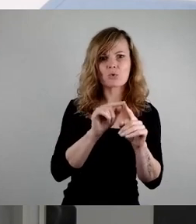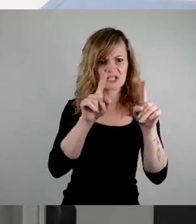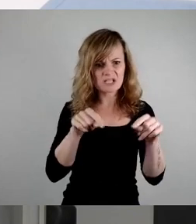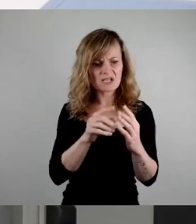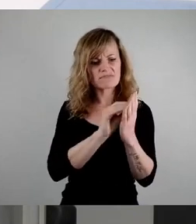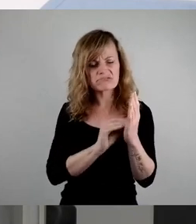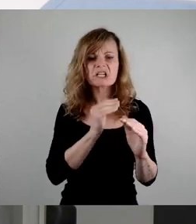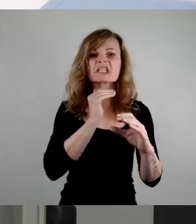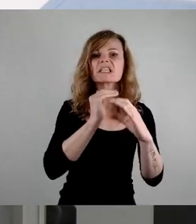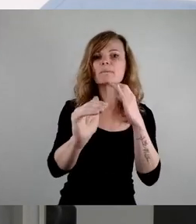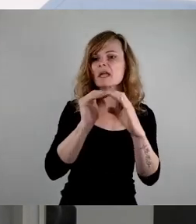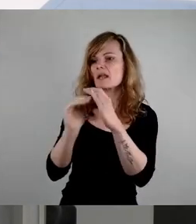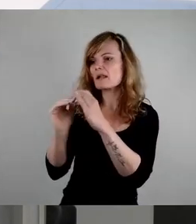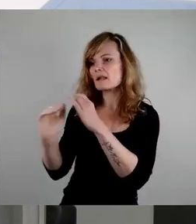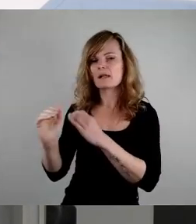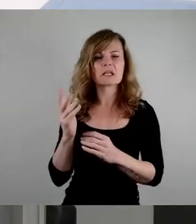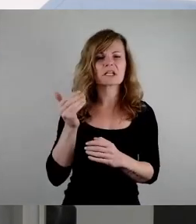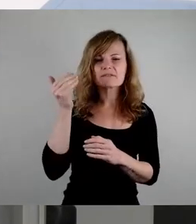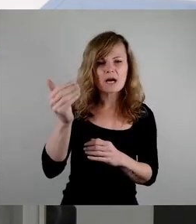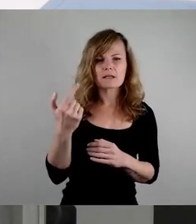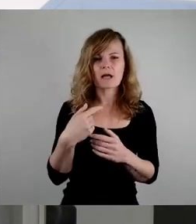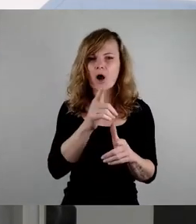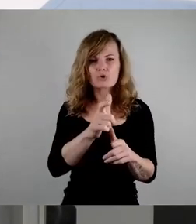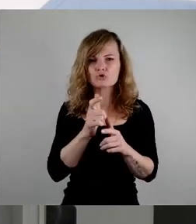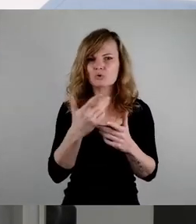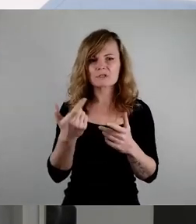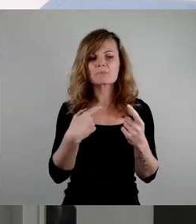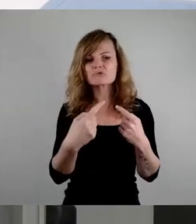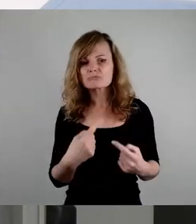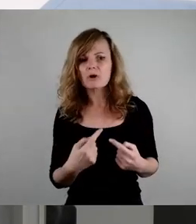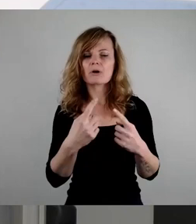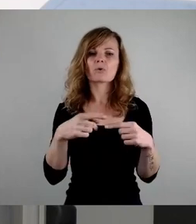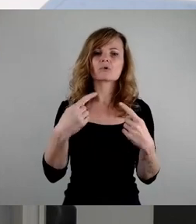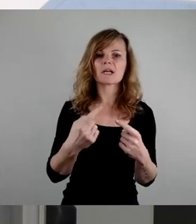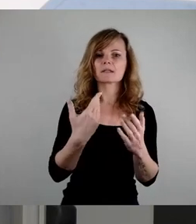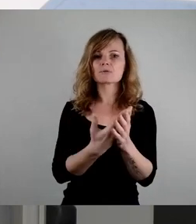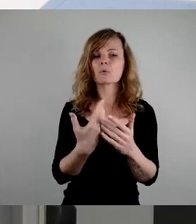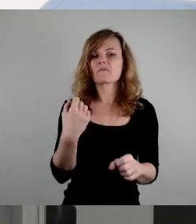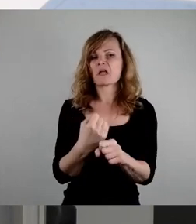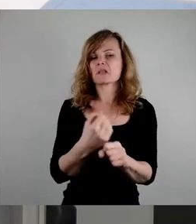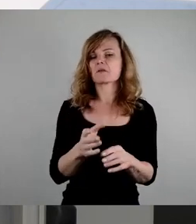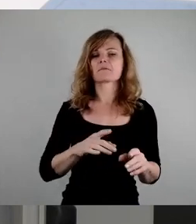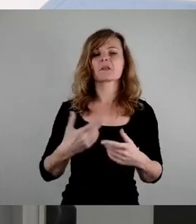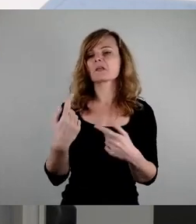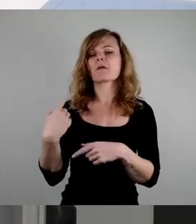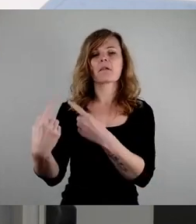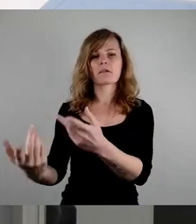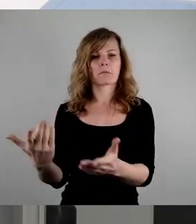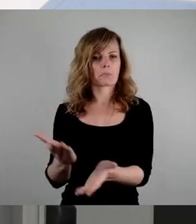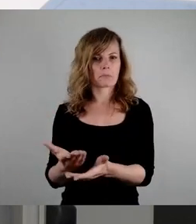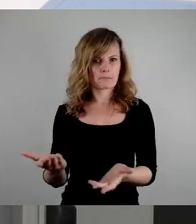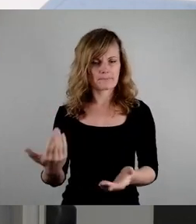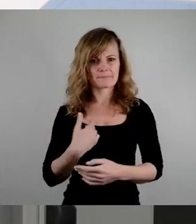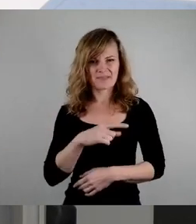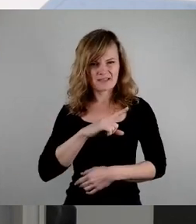E-Mail gemacht, wird dann irgendwann mal im Ausschuss besprochen und die Sachen sind sozusagen hier Bank. Und meines